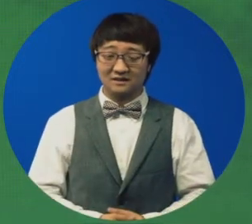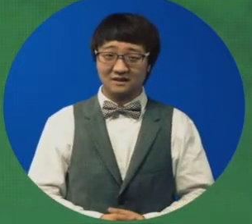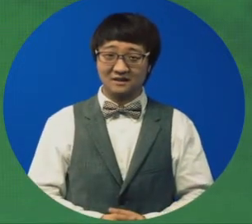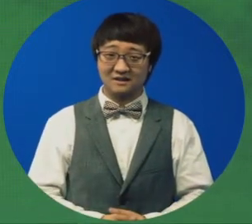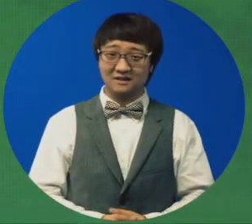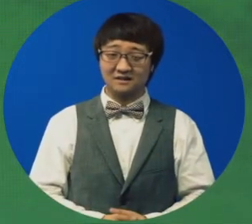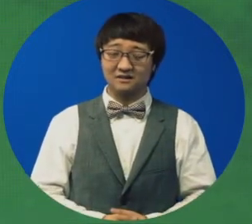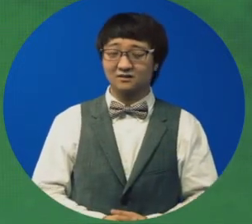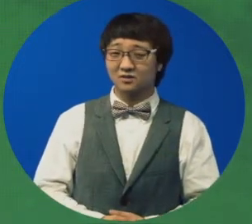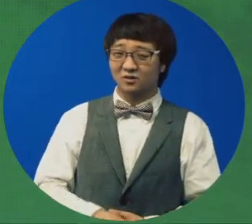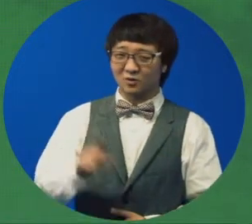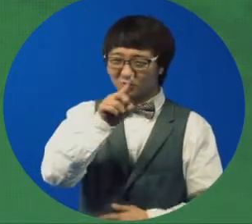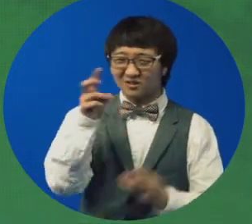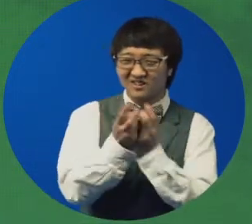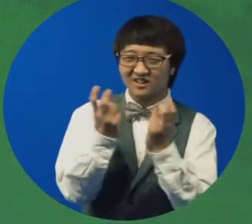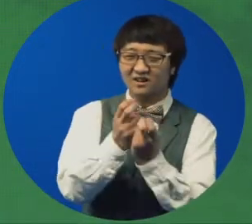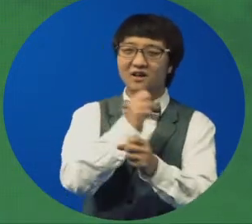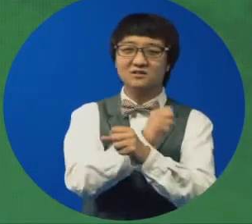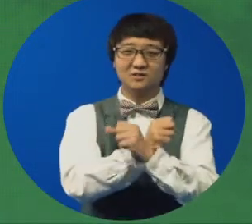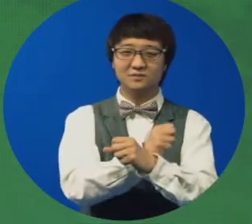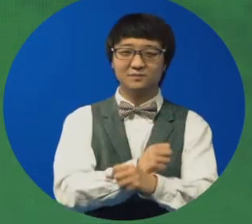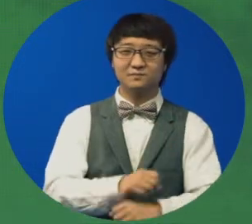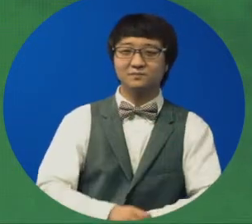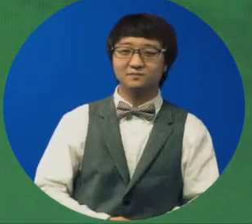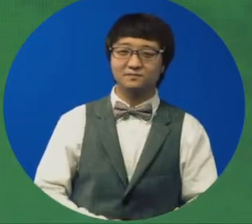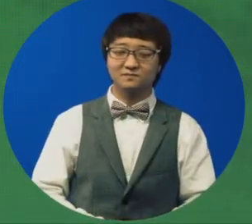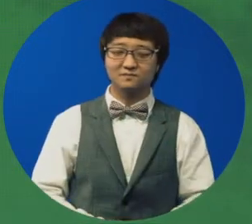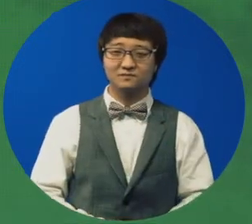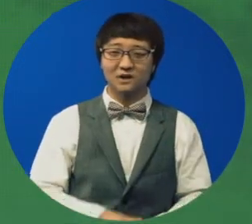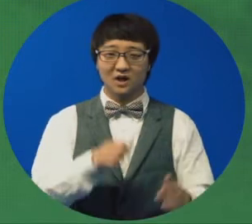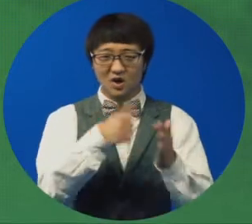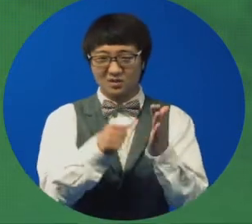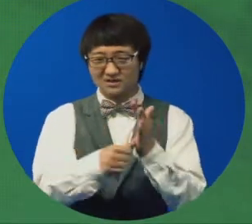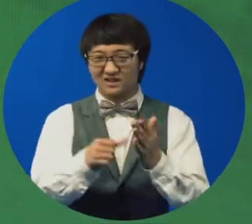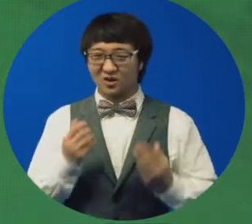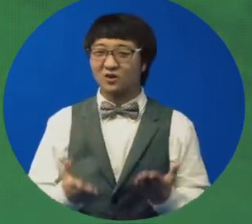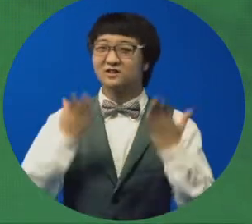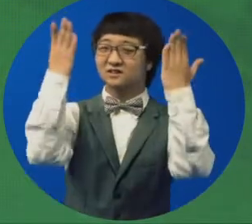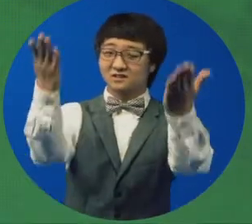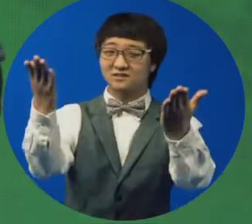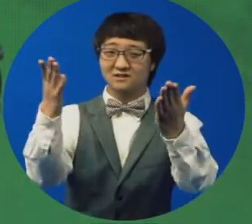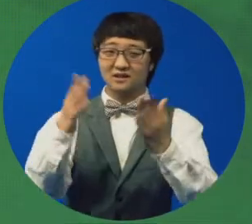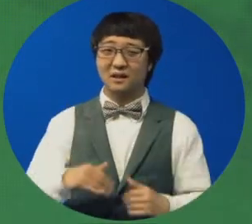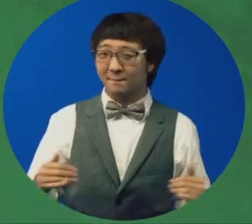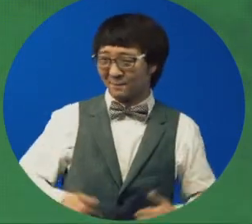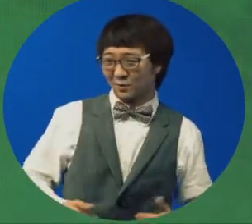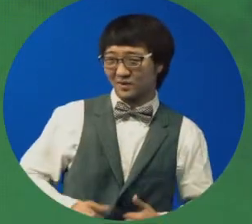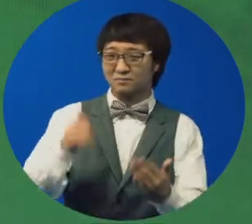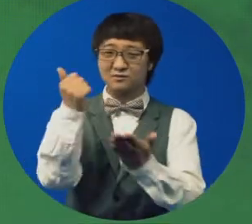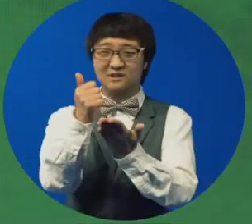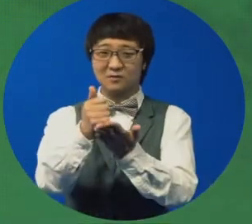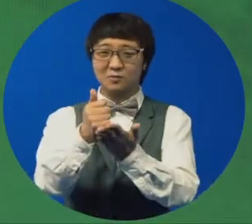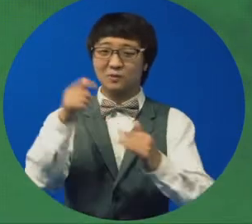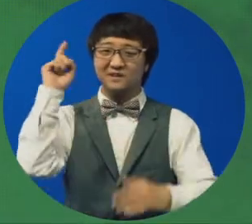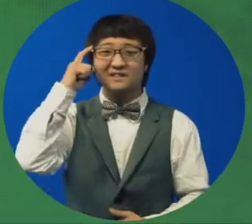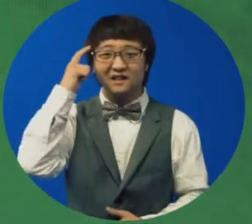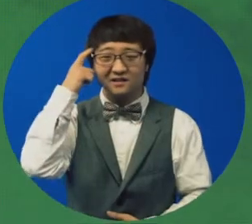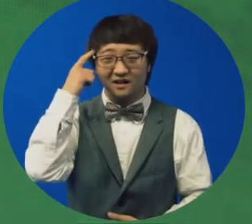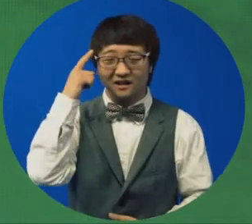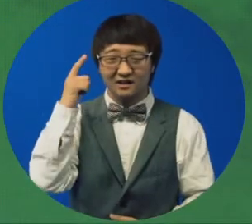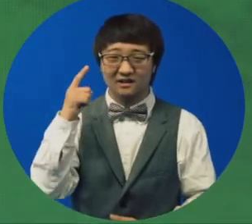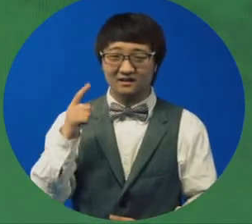하죠? 우리들이 물질을 드릴 때나 우리들이 헌신을 드릴 때 하나님은 그것이 필요 없는 분이라고 생각합니다. 근데 양심의 손을 넓고